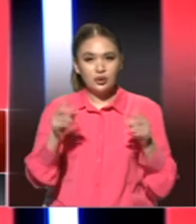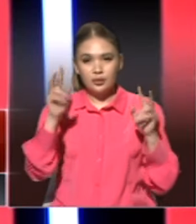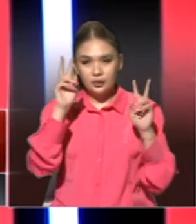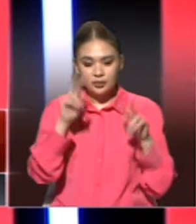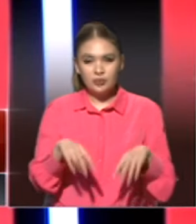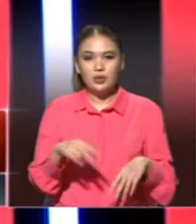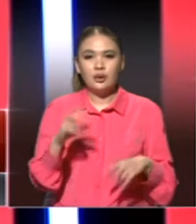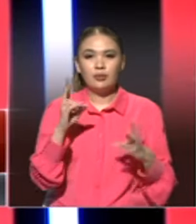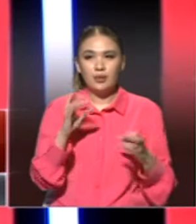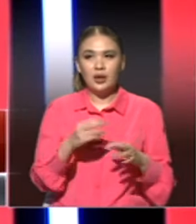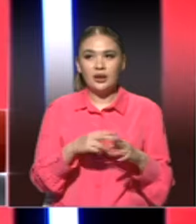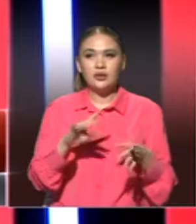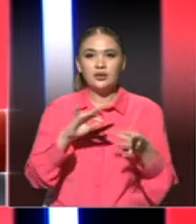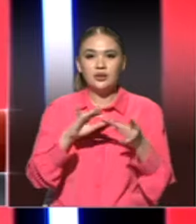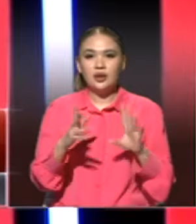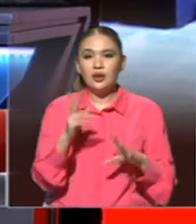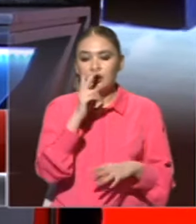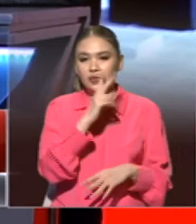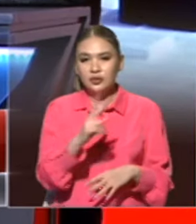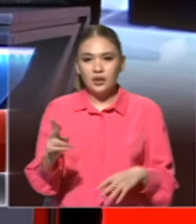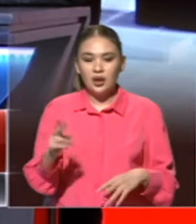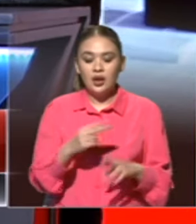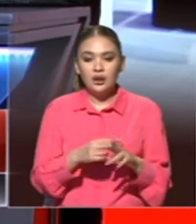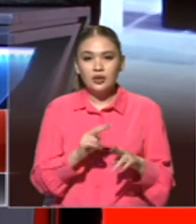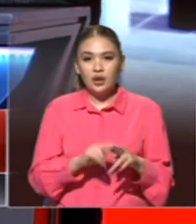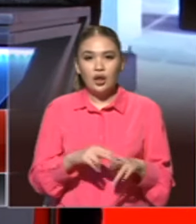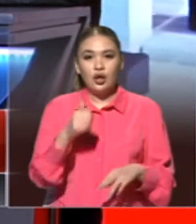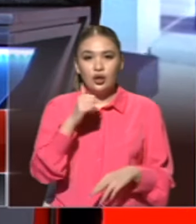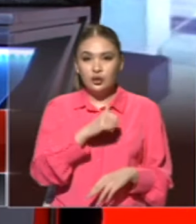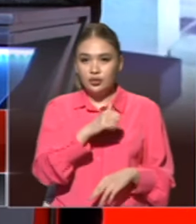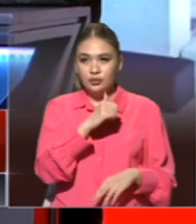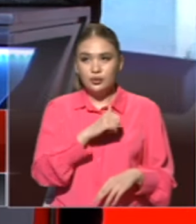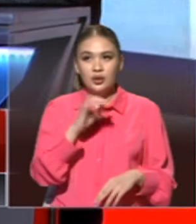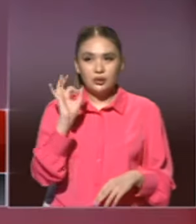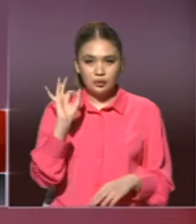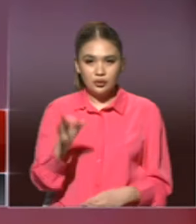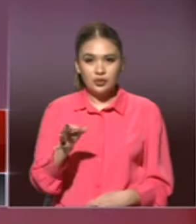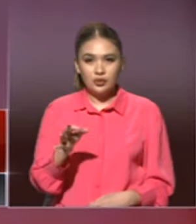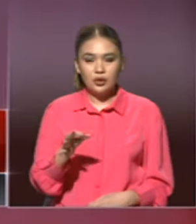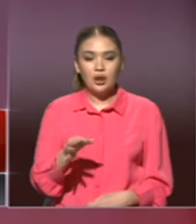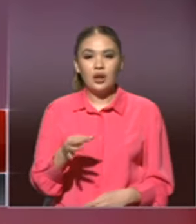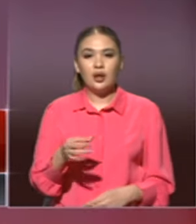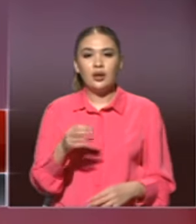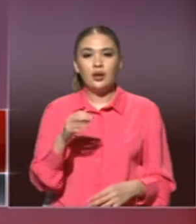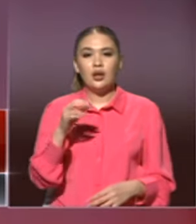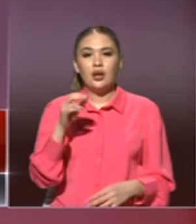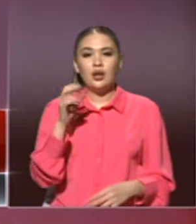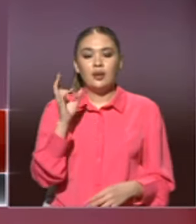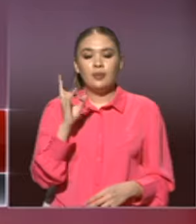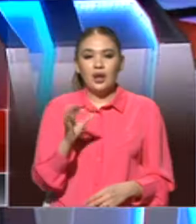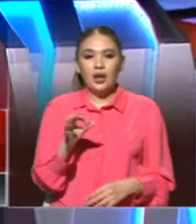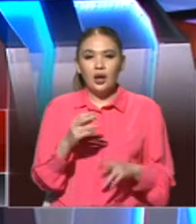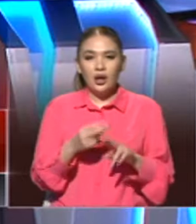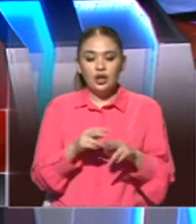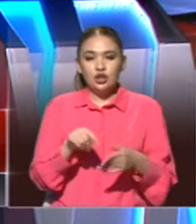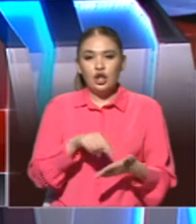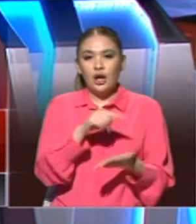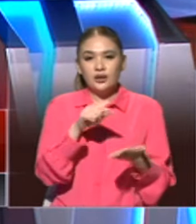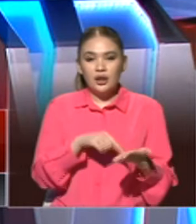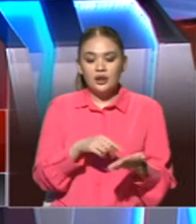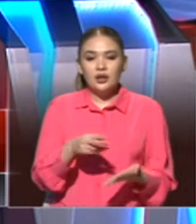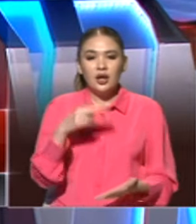енді интернет бетіндегі ақпарат қой. Бұл құпия мәлімет, иә? Сол емес пе? Құпия болып қала берсін. Дегенмен де осы сұрақтардың